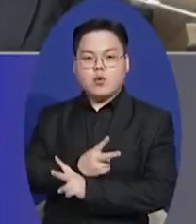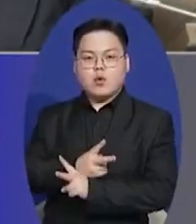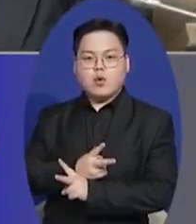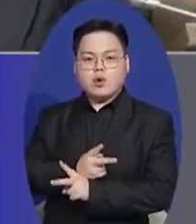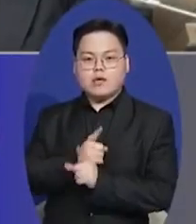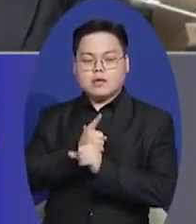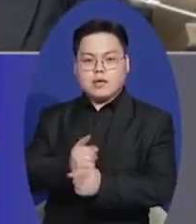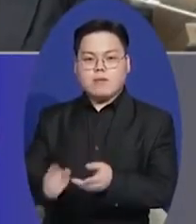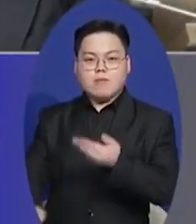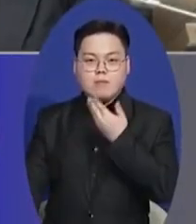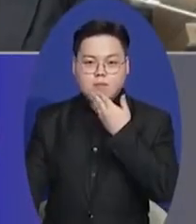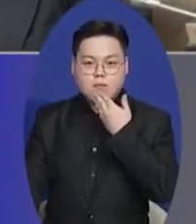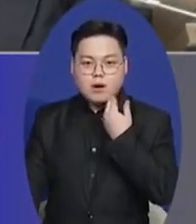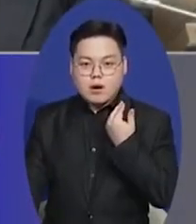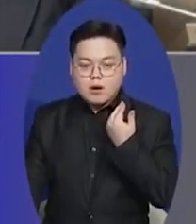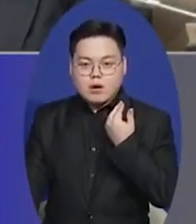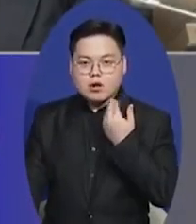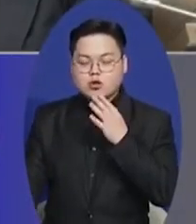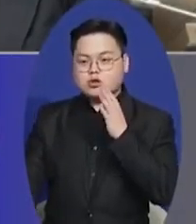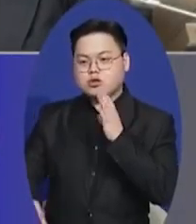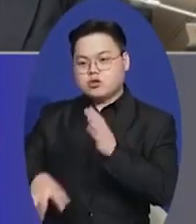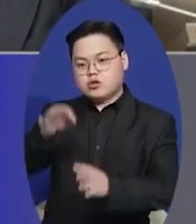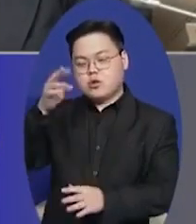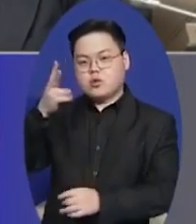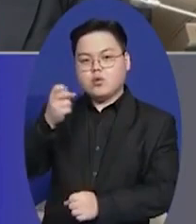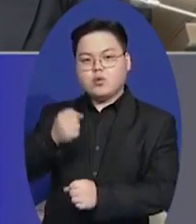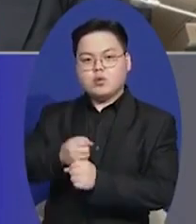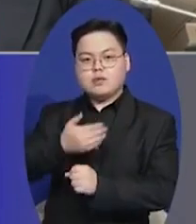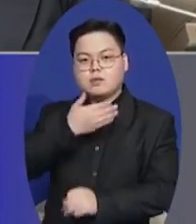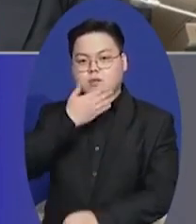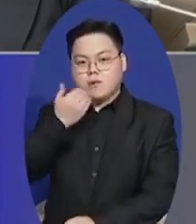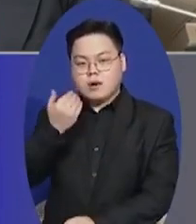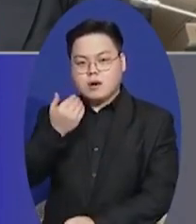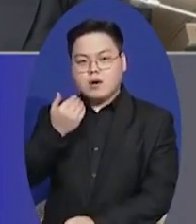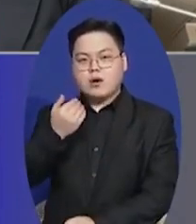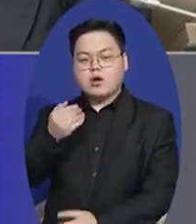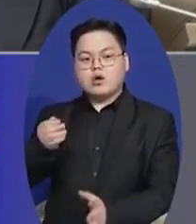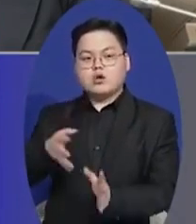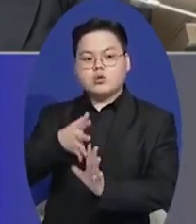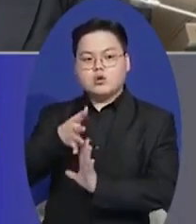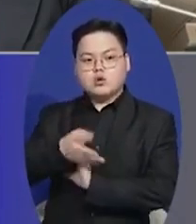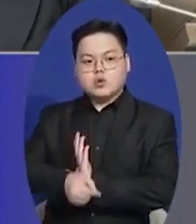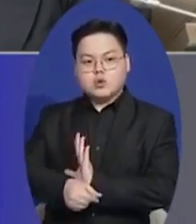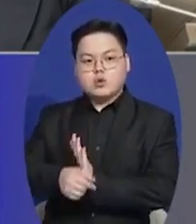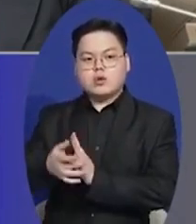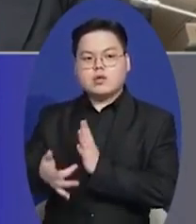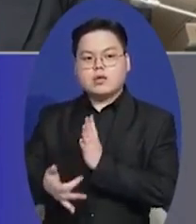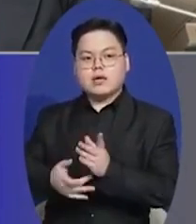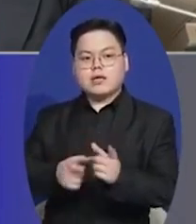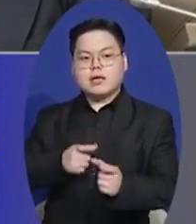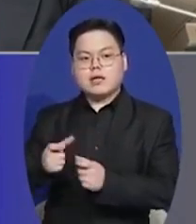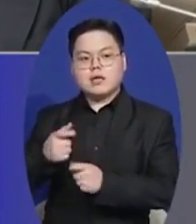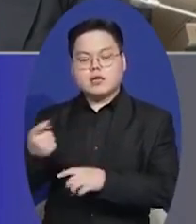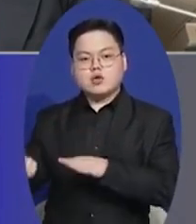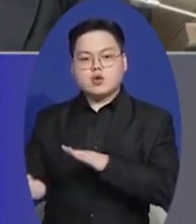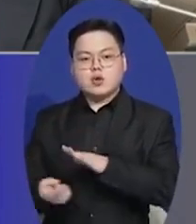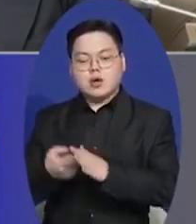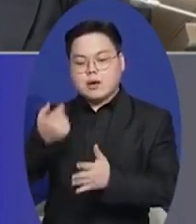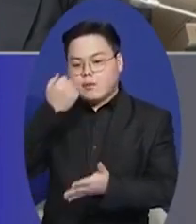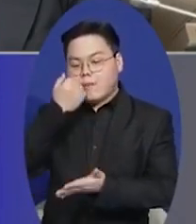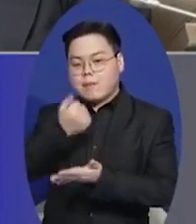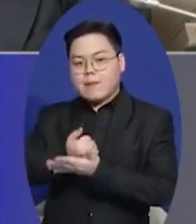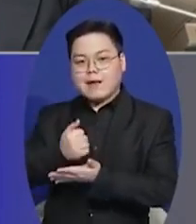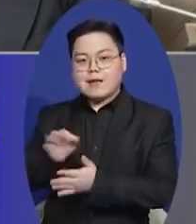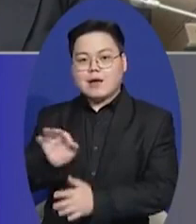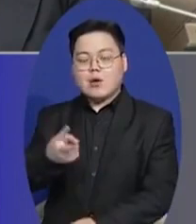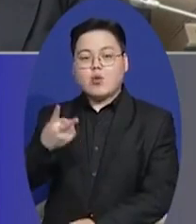үйлчлэхгүйгээр сонгон шалгуулт гэдэг юм байхгүйгээр төсөв тэзүү гэдэг нь батлагдаагүй байх үед